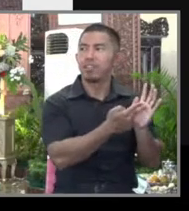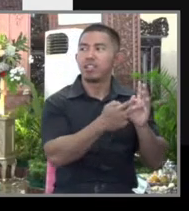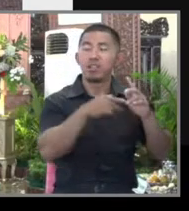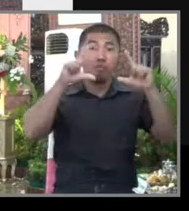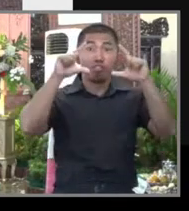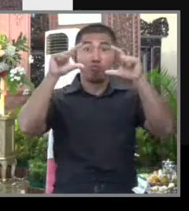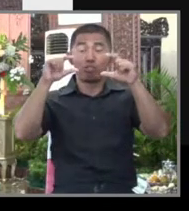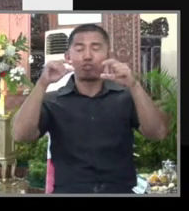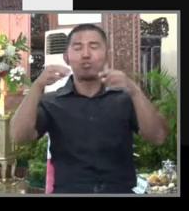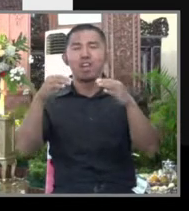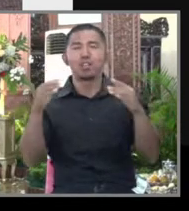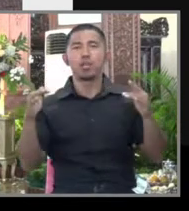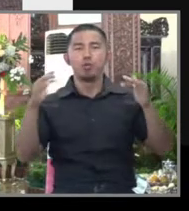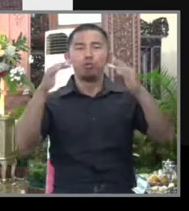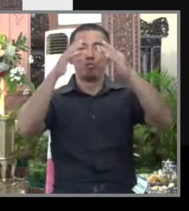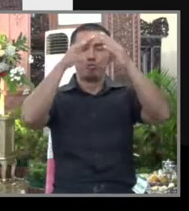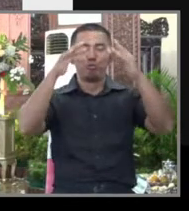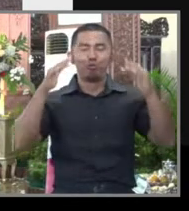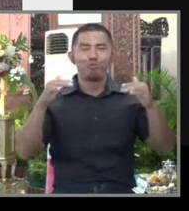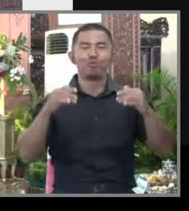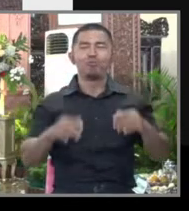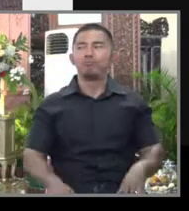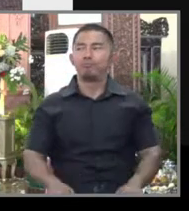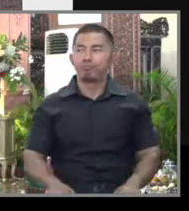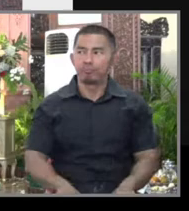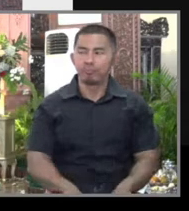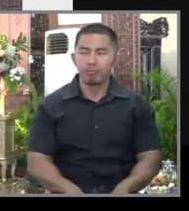kalau di daerah atas terjadi